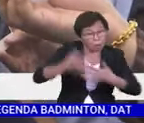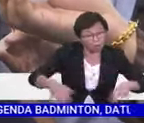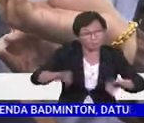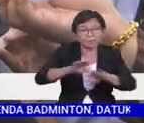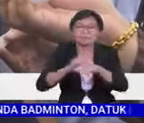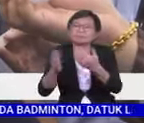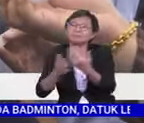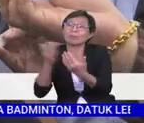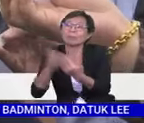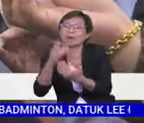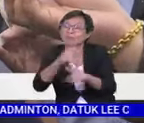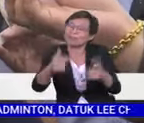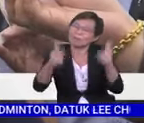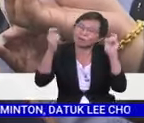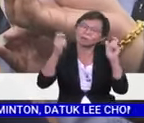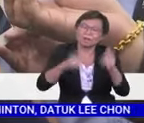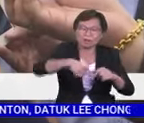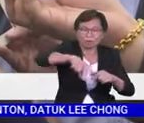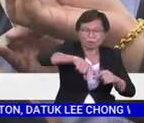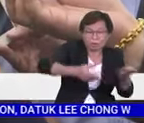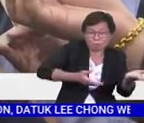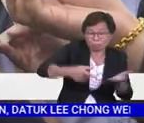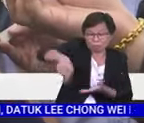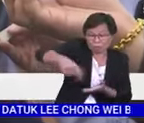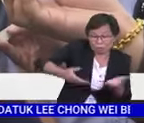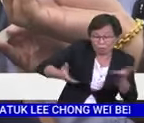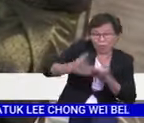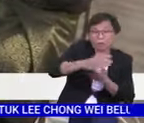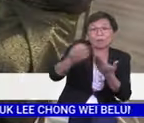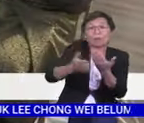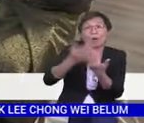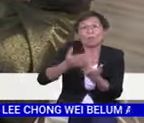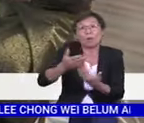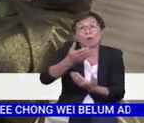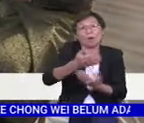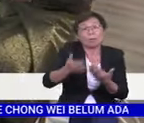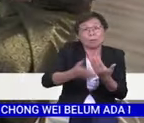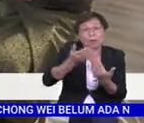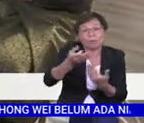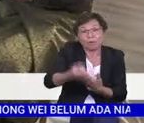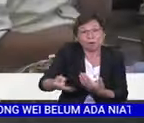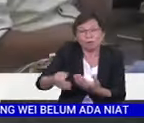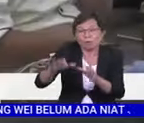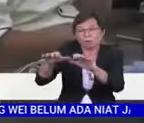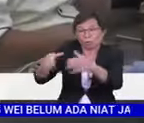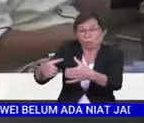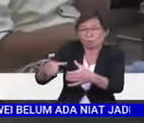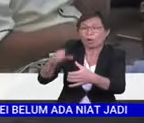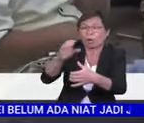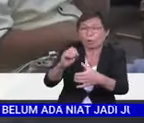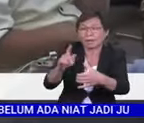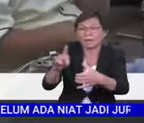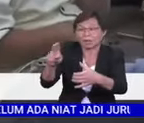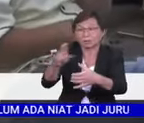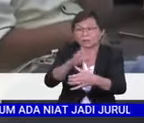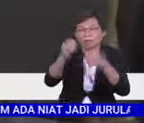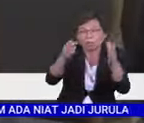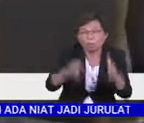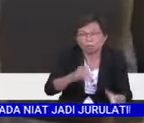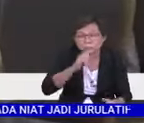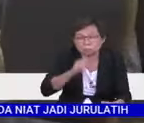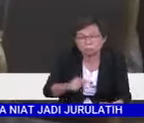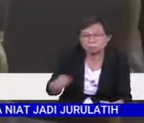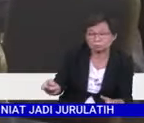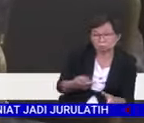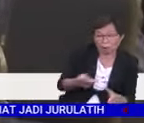cepet jelasnya quality peringatan serta kemudahan facility untuk keperluan golongan orang kurang upaya dan warga emas